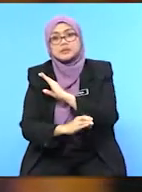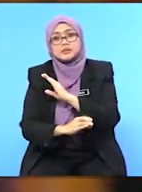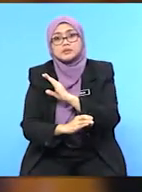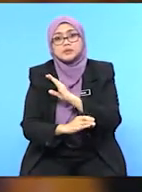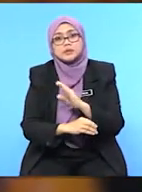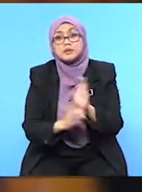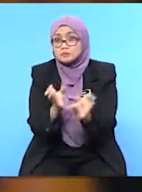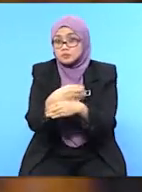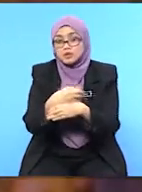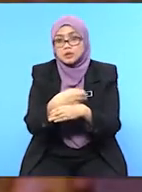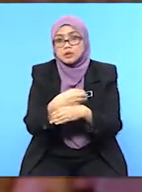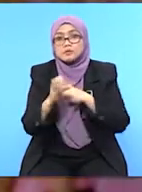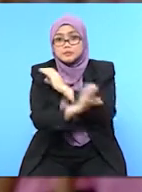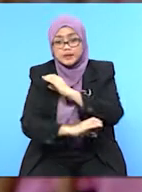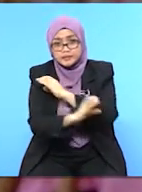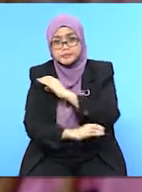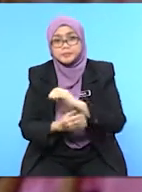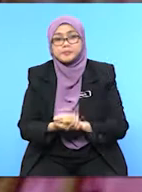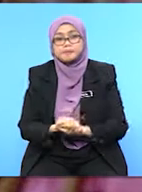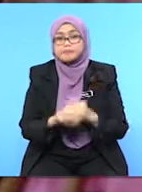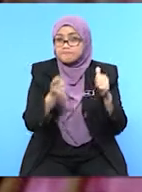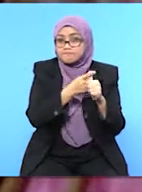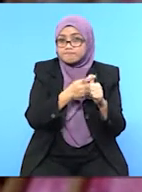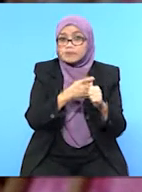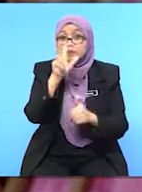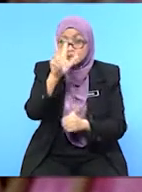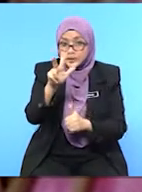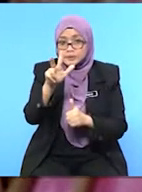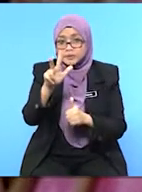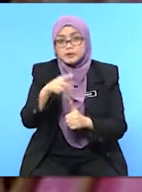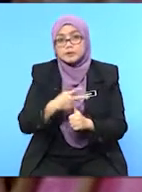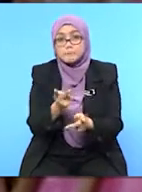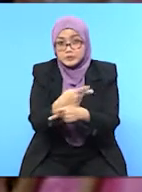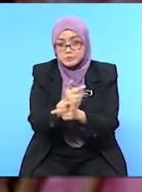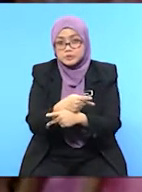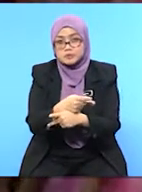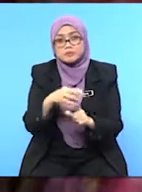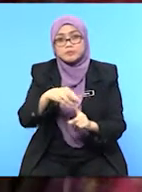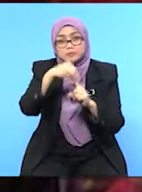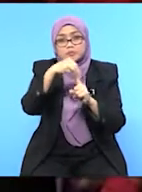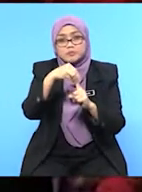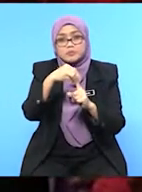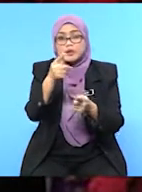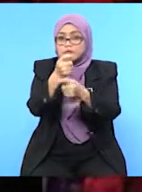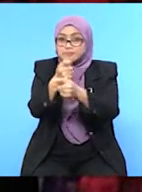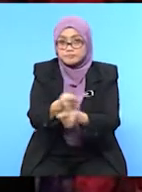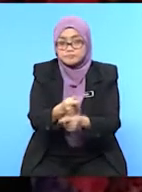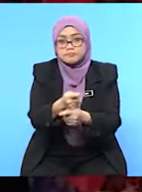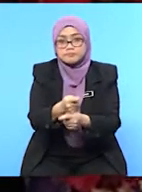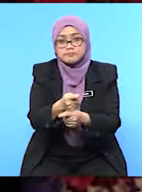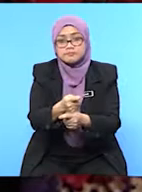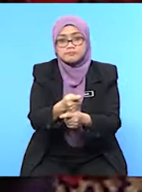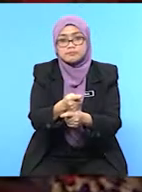kebudayaan nasional di bisa kebudayaan kebangsaan menekankan tiga prinsip utama yaitu berteraskan kebudayaan rakyat